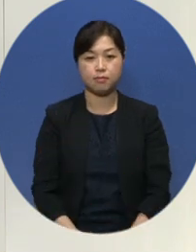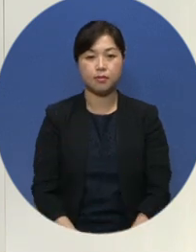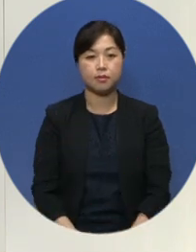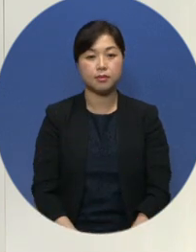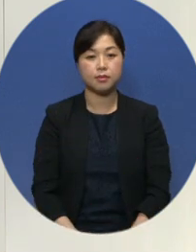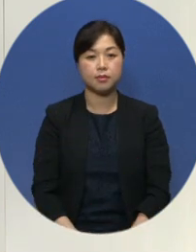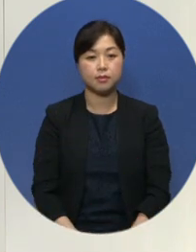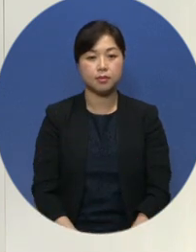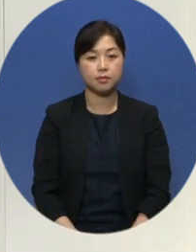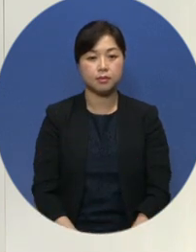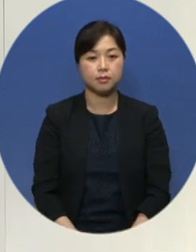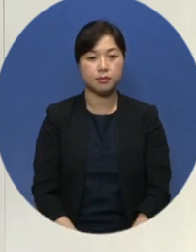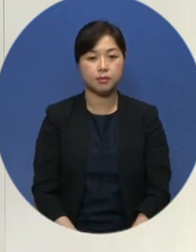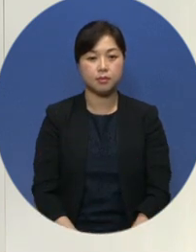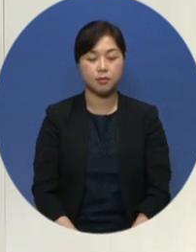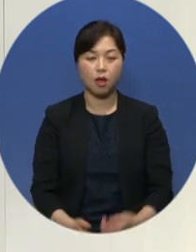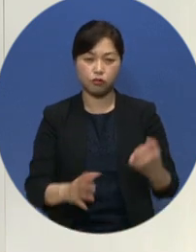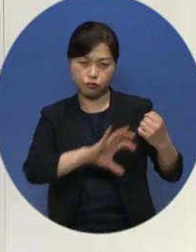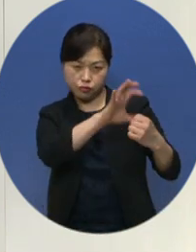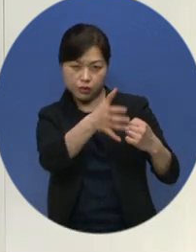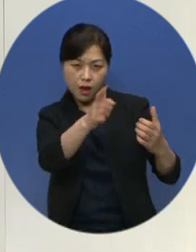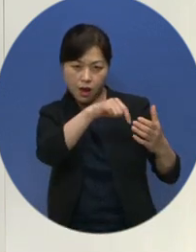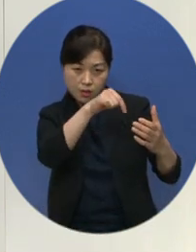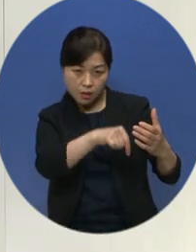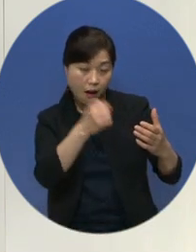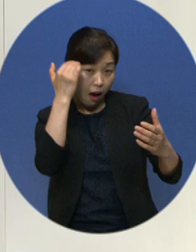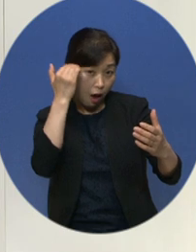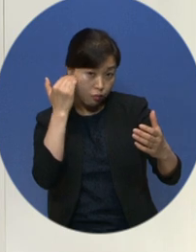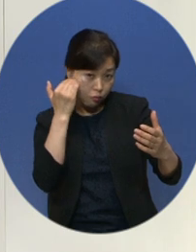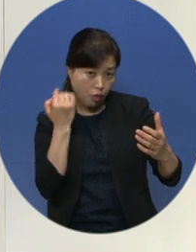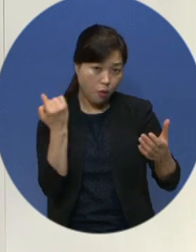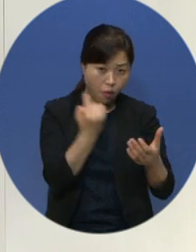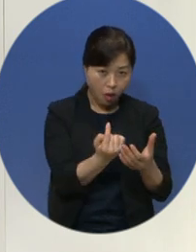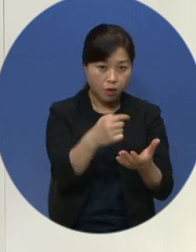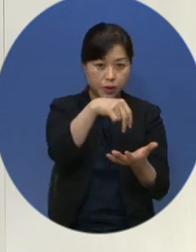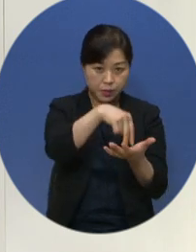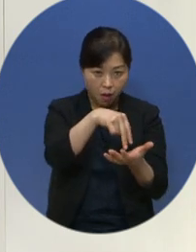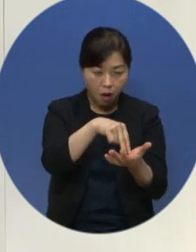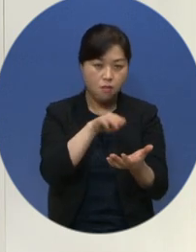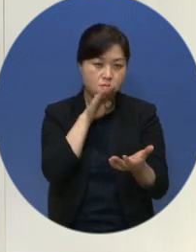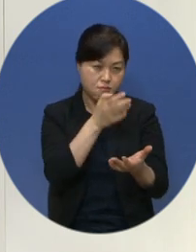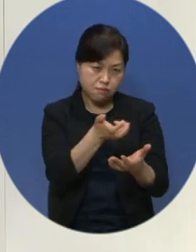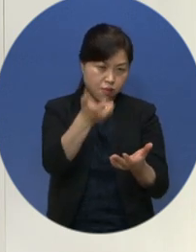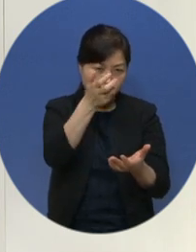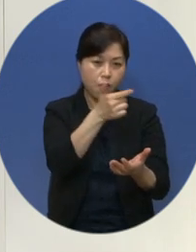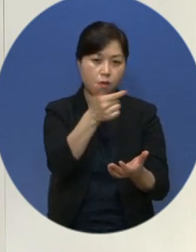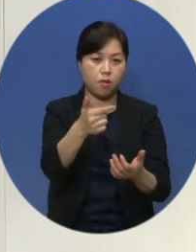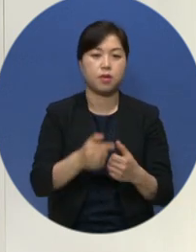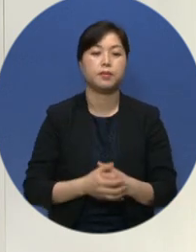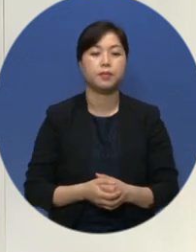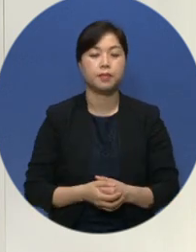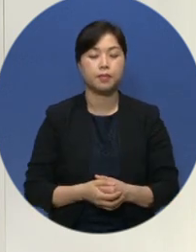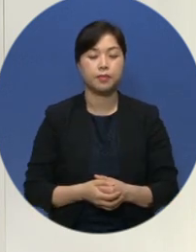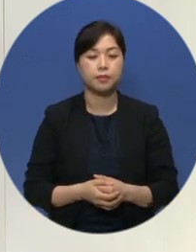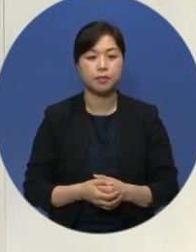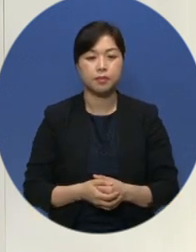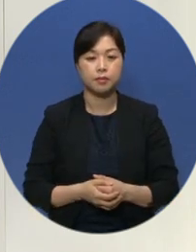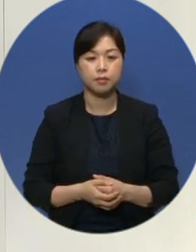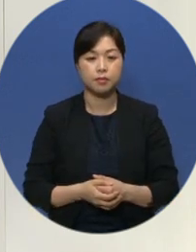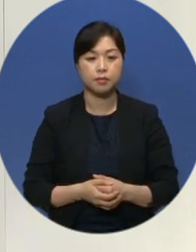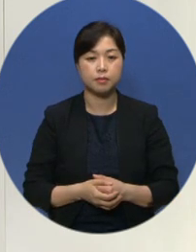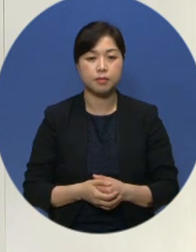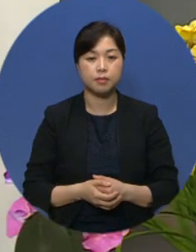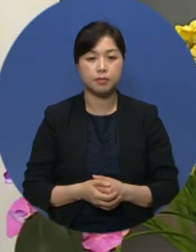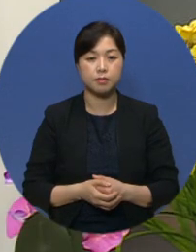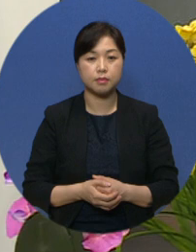아 국제적인 그 이상은 대단히 많이 올라와있다 라고 말씀을 드릴 수 있겠습니다 4 에우리디체